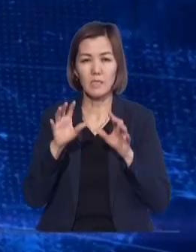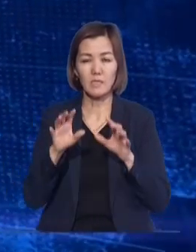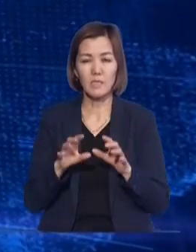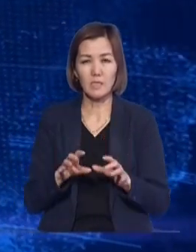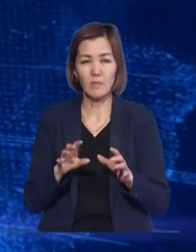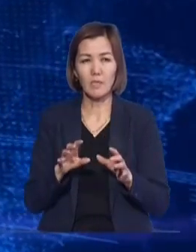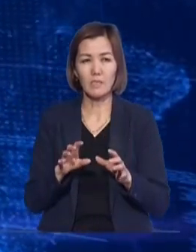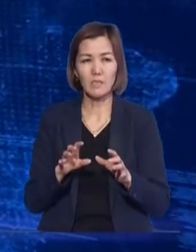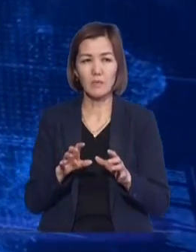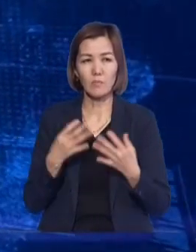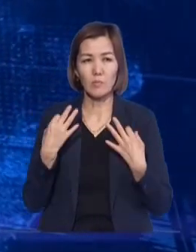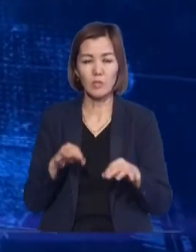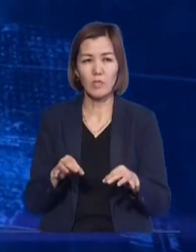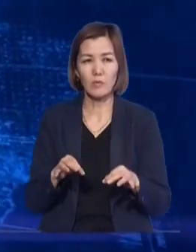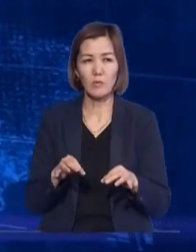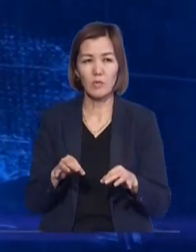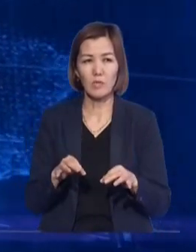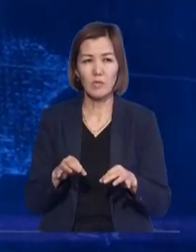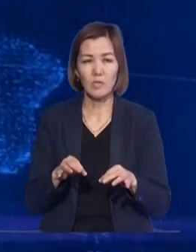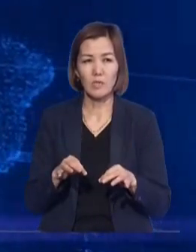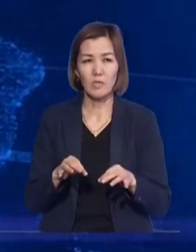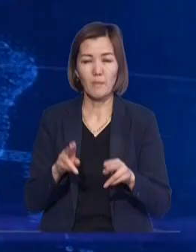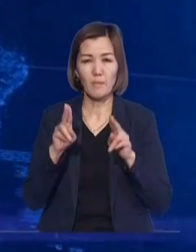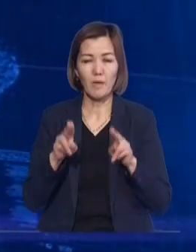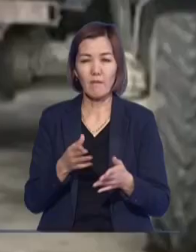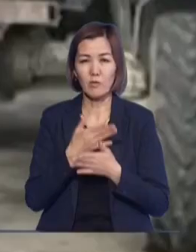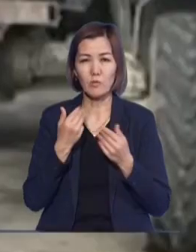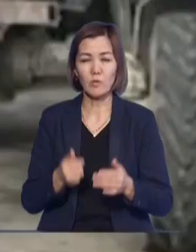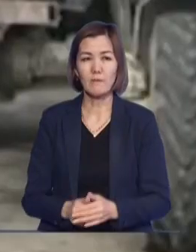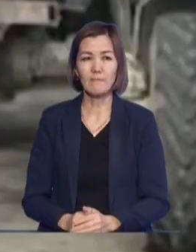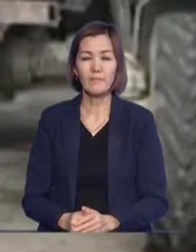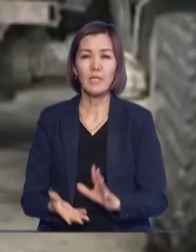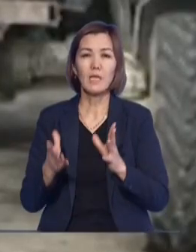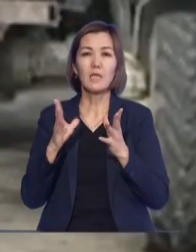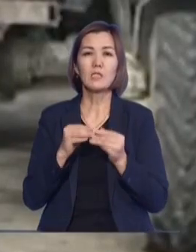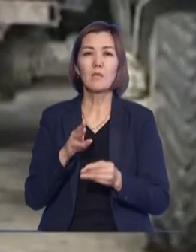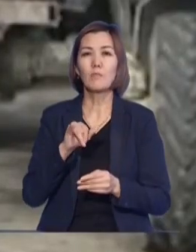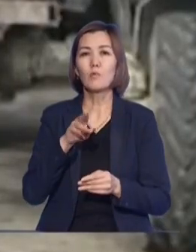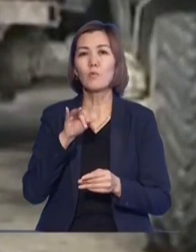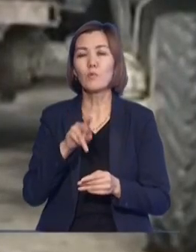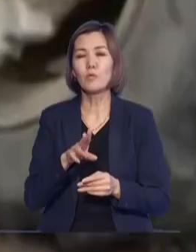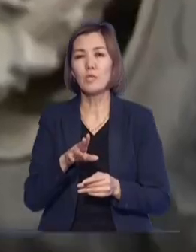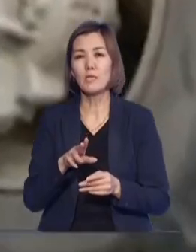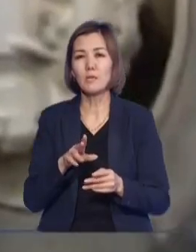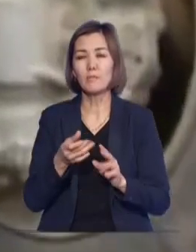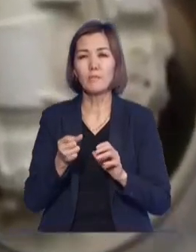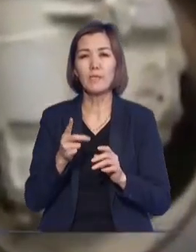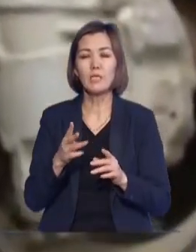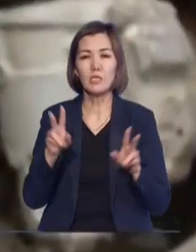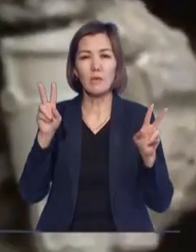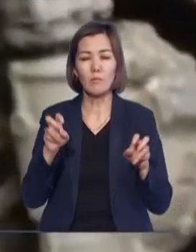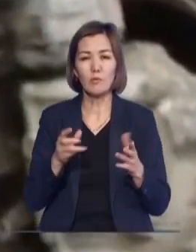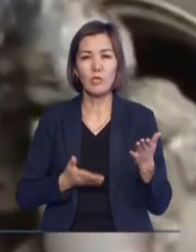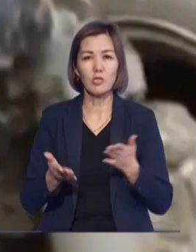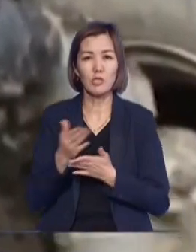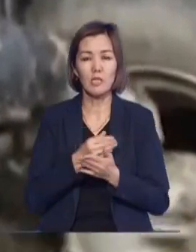заңнамасында босату тәртібі жоқ. Жалпы өтел алым бірнеше атау бойынша жиналады. Соның ең